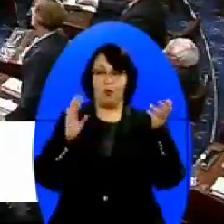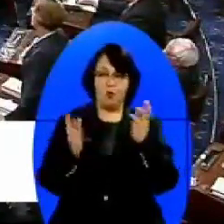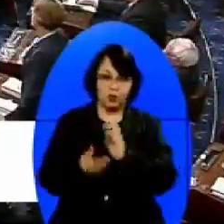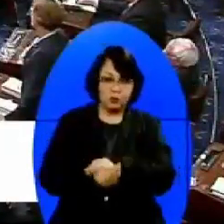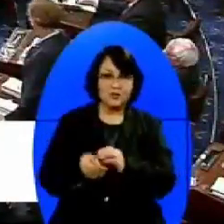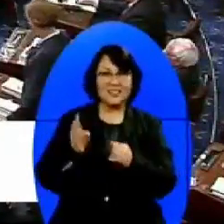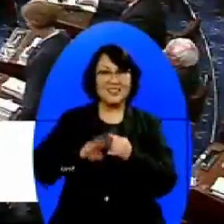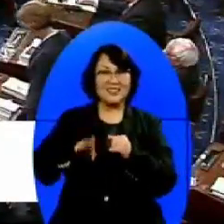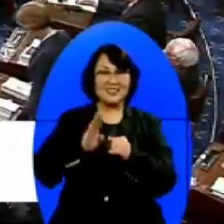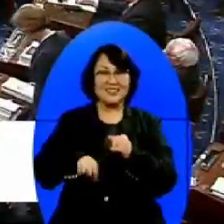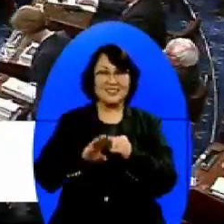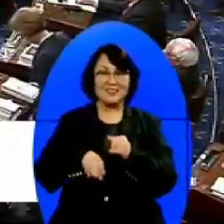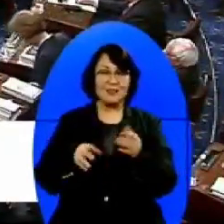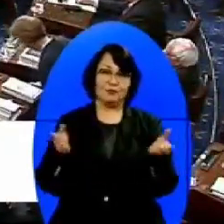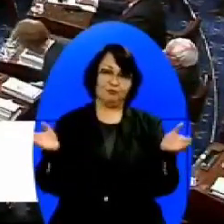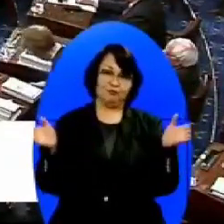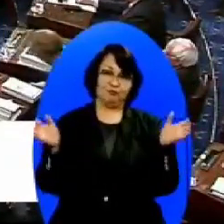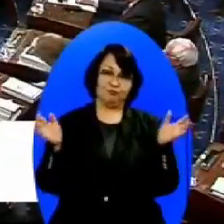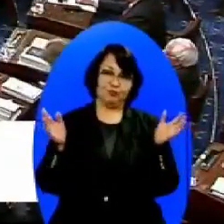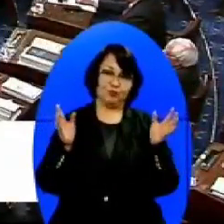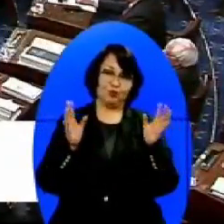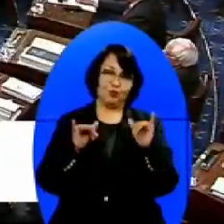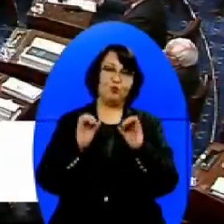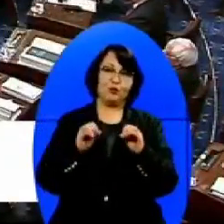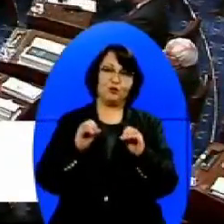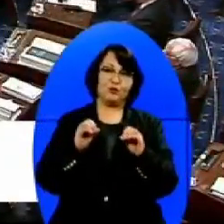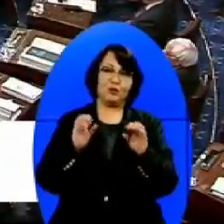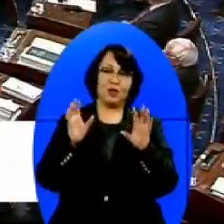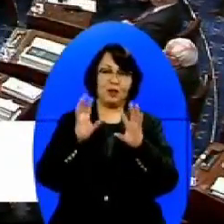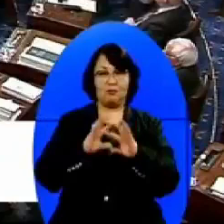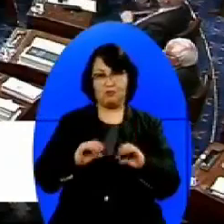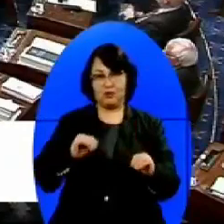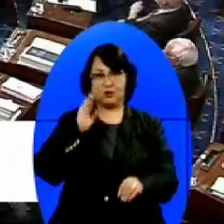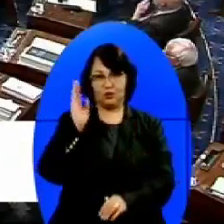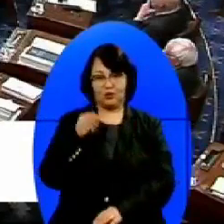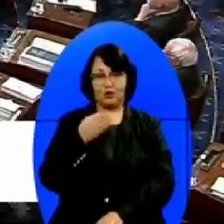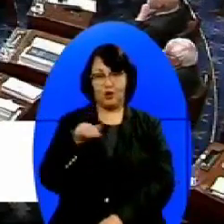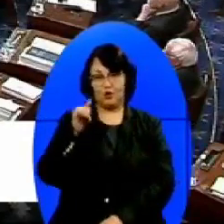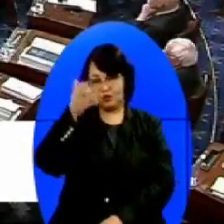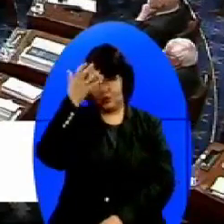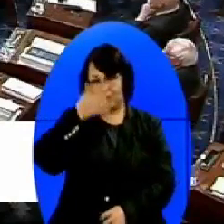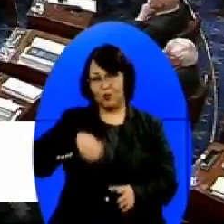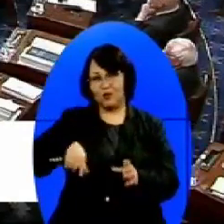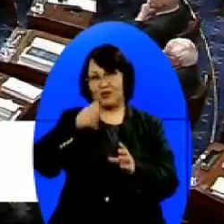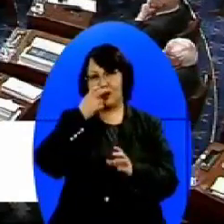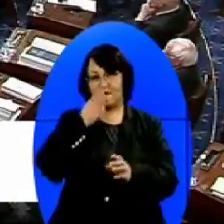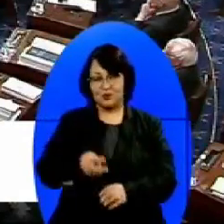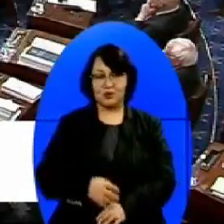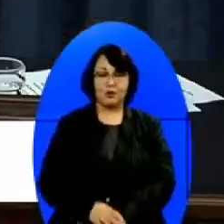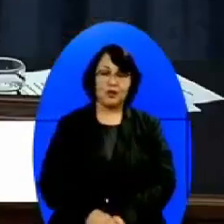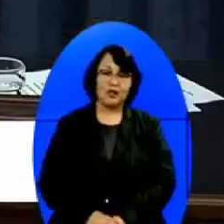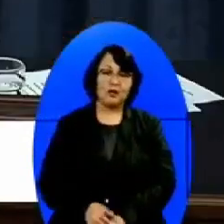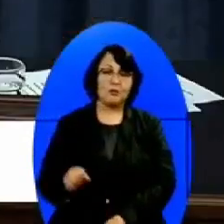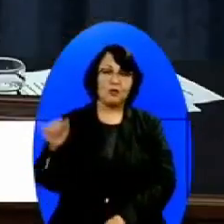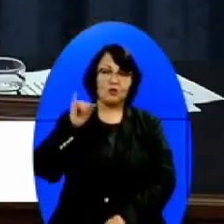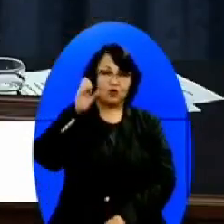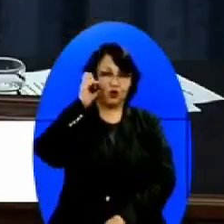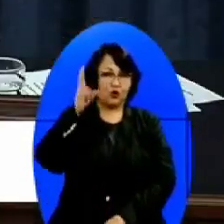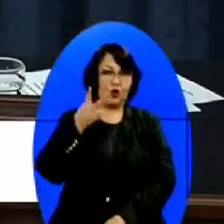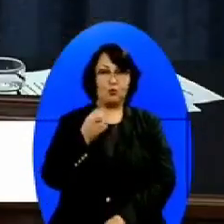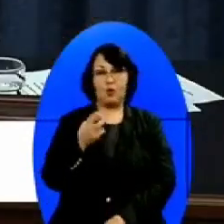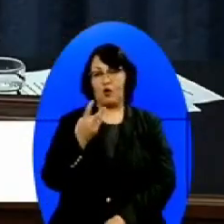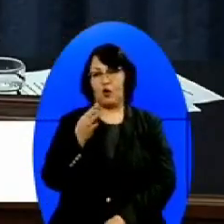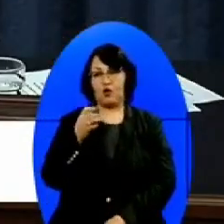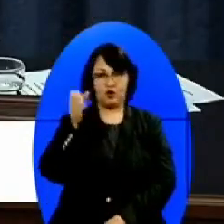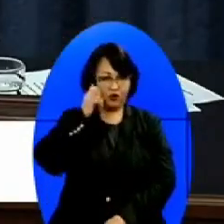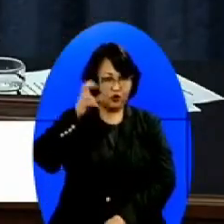явдал эцсийн мөчөд хэрхэн төгсөх нь тодорхой байсан гэж улс төрийн хүрээнд харж байна. За цагаан орны тэргүүний хувьд 2020 оны